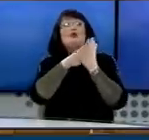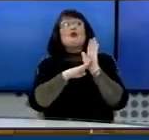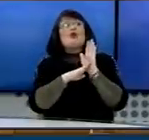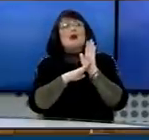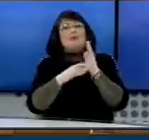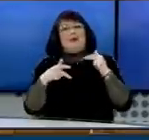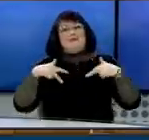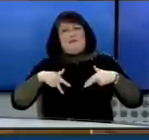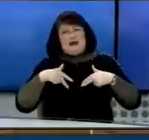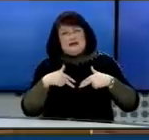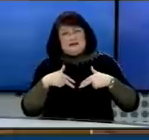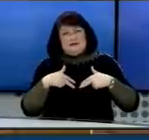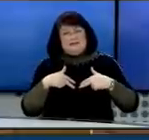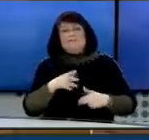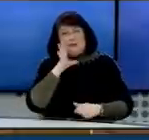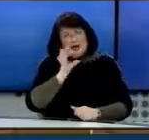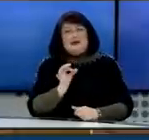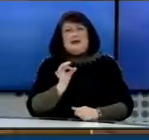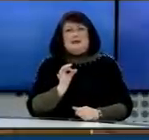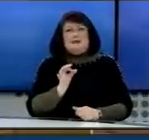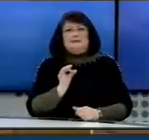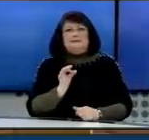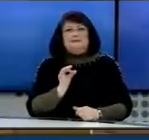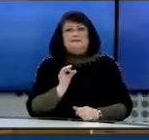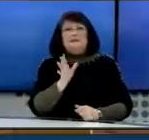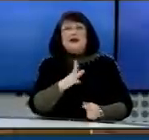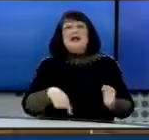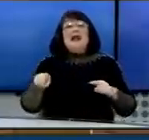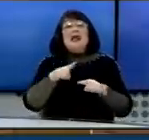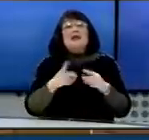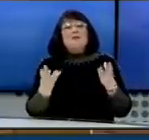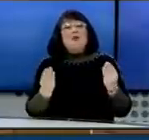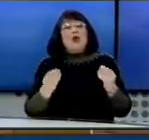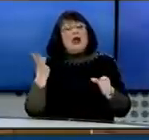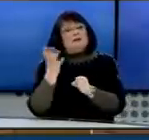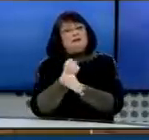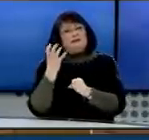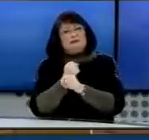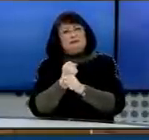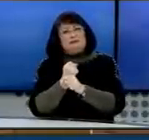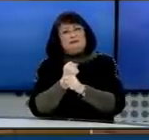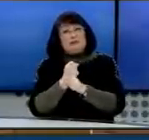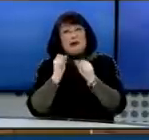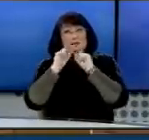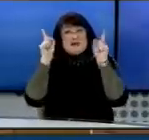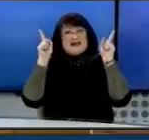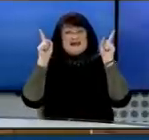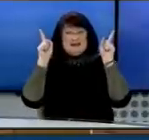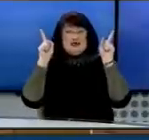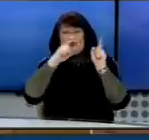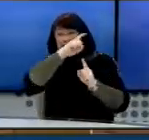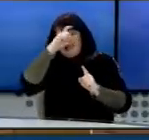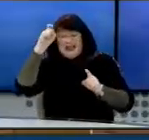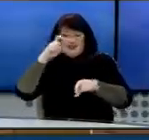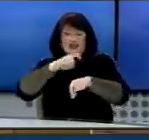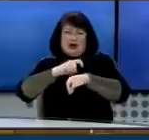προγράμματος. Γιατί είναι αλήθεια ότι η χώρα πέτυχε πολλά μέσα σε πρωτοφανείς